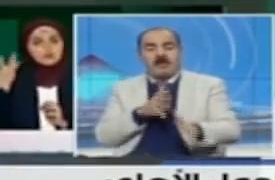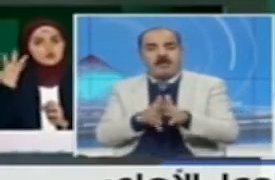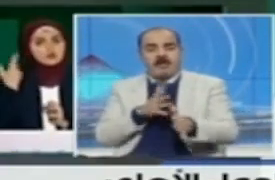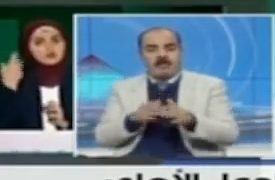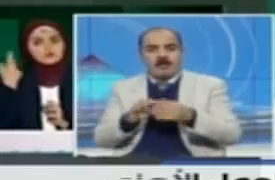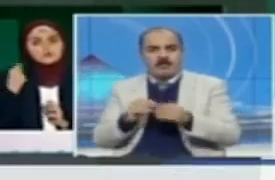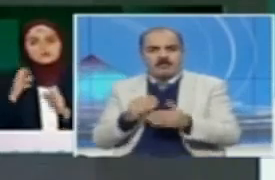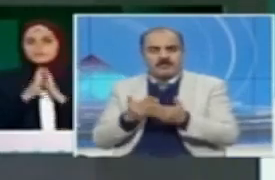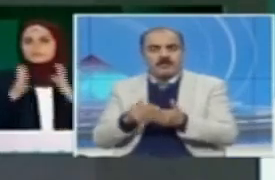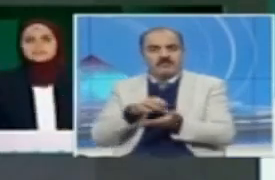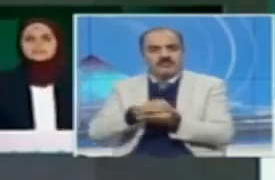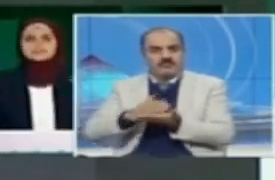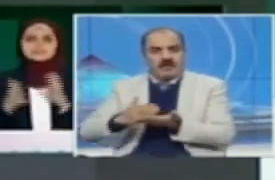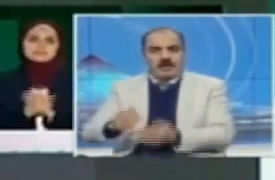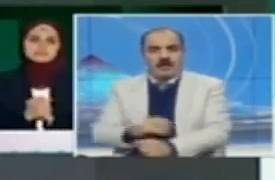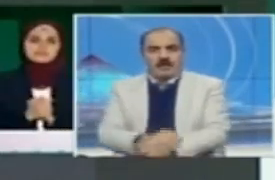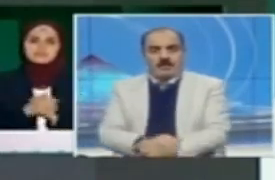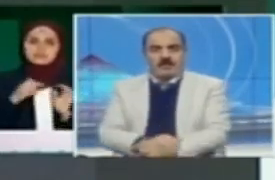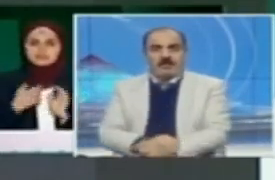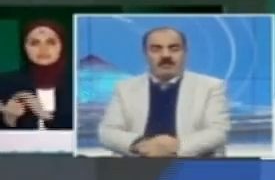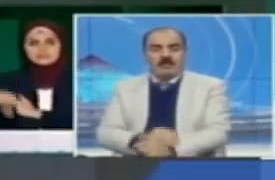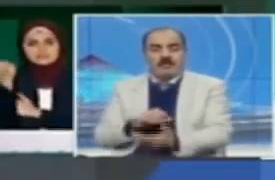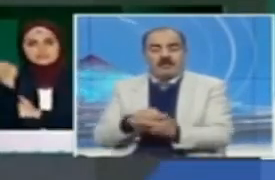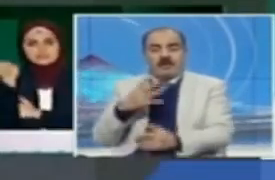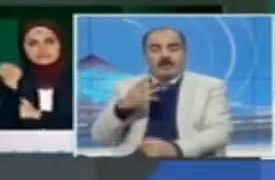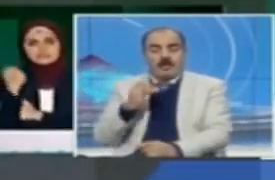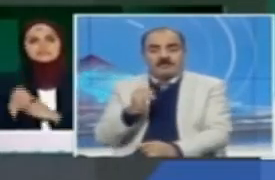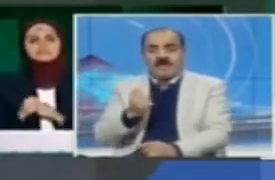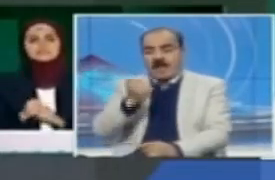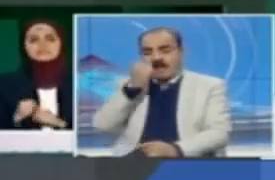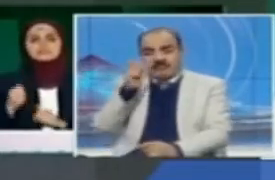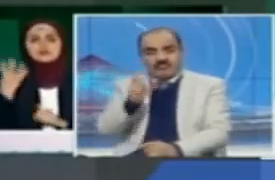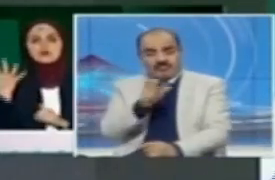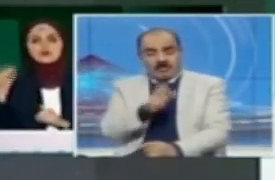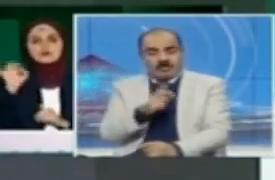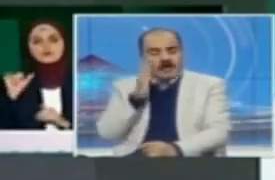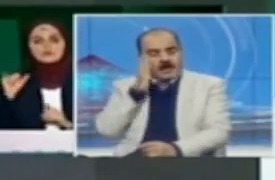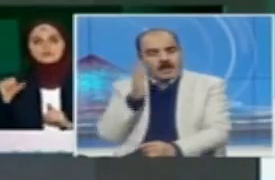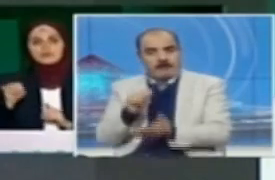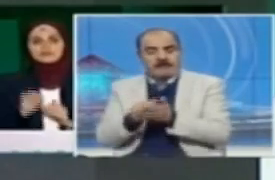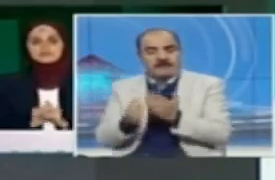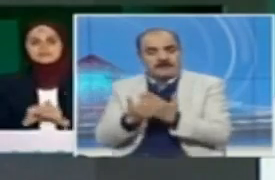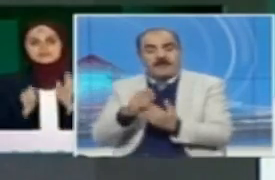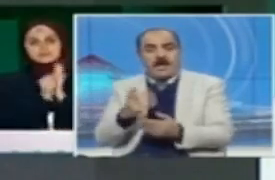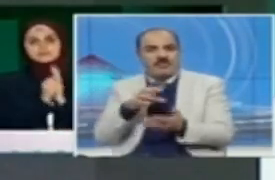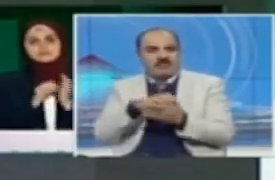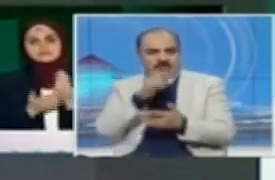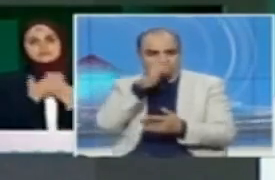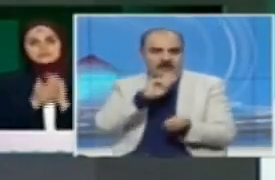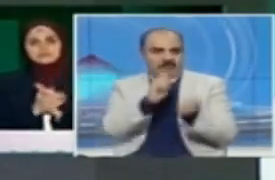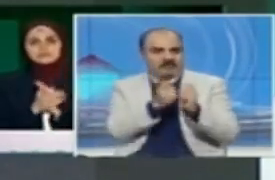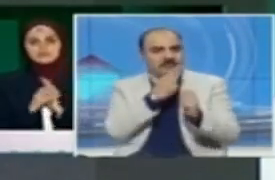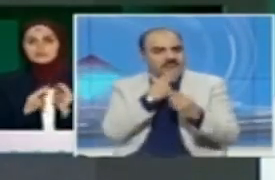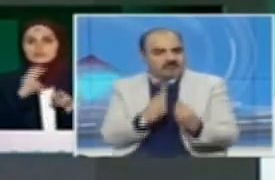ملف السكن احنا قدرنا نوفر سكن ل 54 الف مواطن ما بين منازل جديدة وما بين اعادة تأهيل بعض